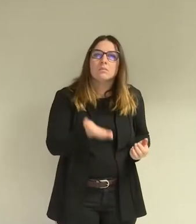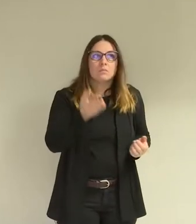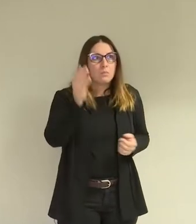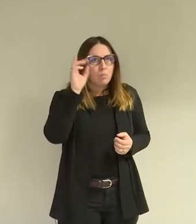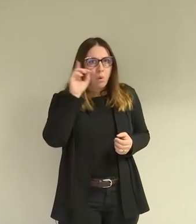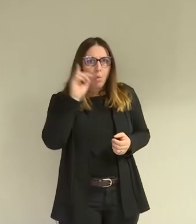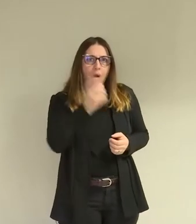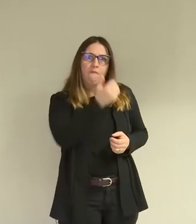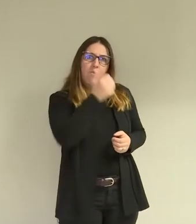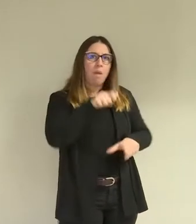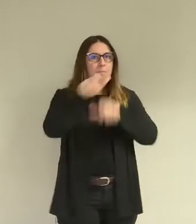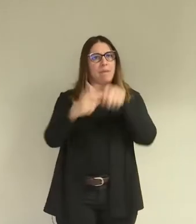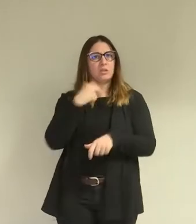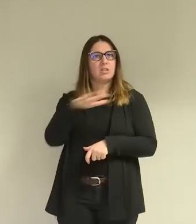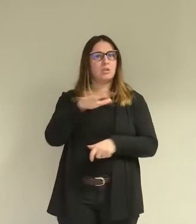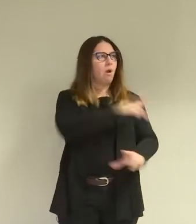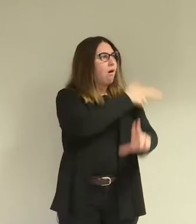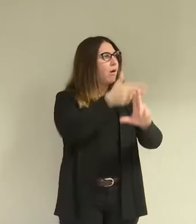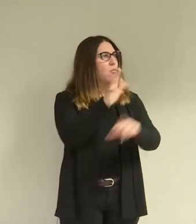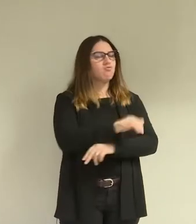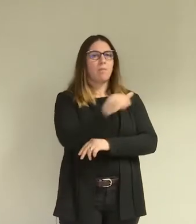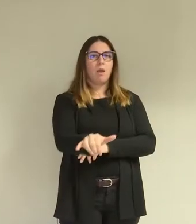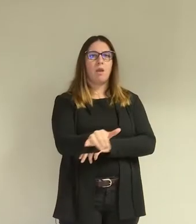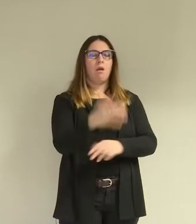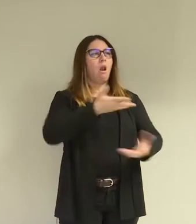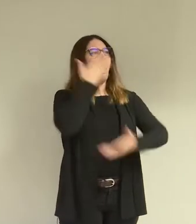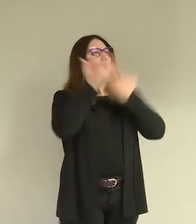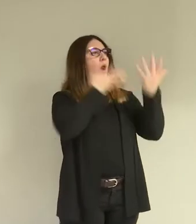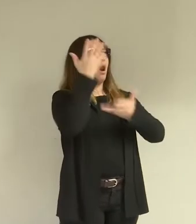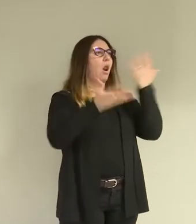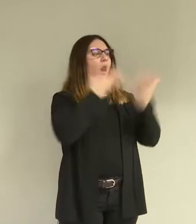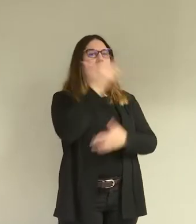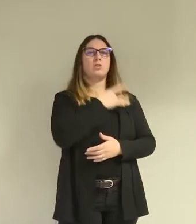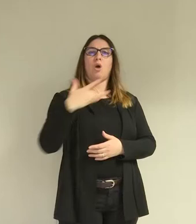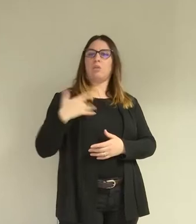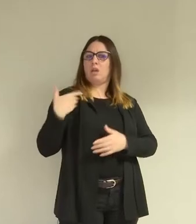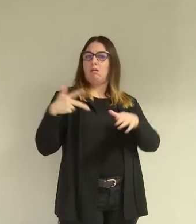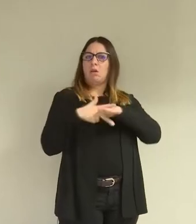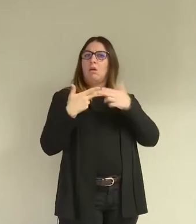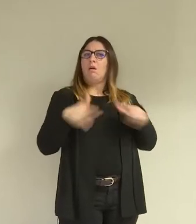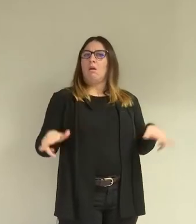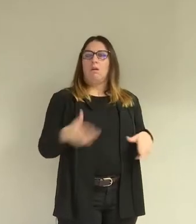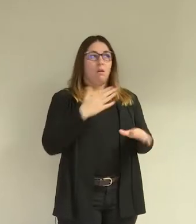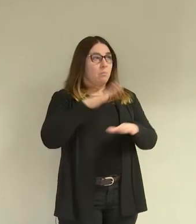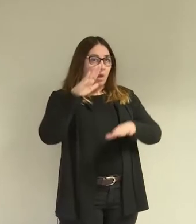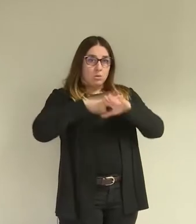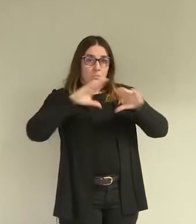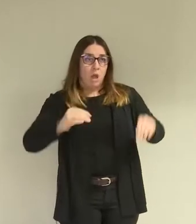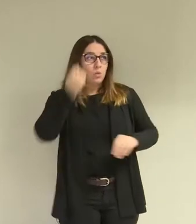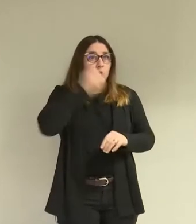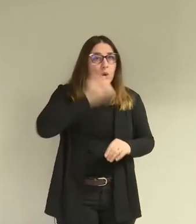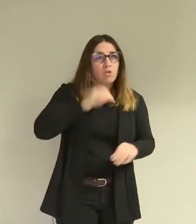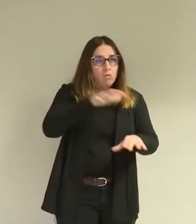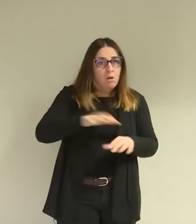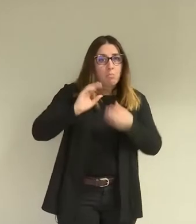vous pas à vos administrés vous nous parler pendant 10 minutes de la santé en introduction de son conseil si pâle alors que les sujets du quotidien de vos administrés